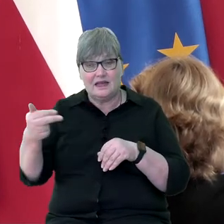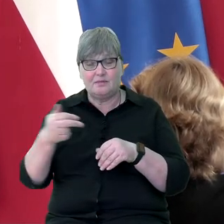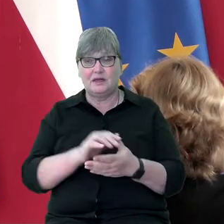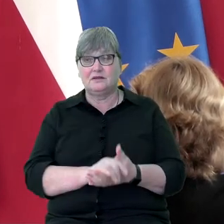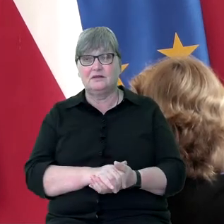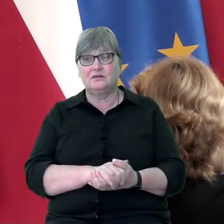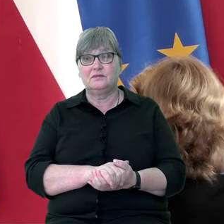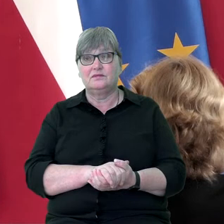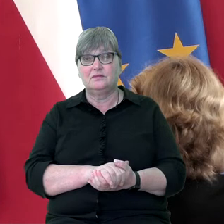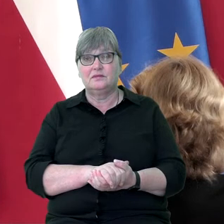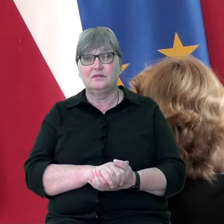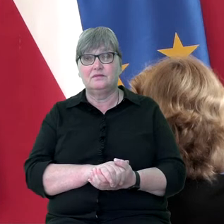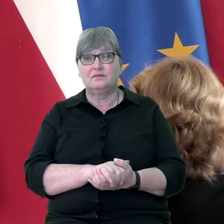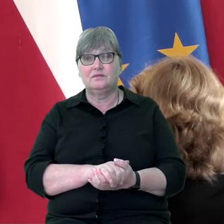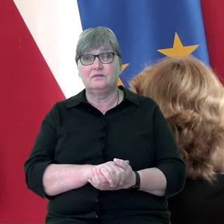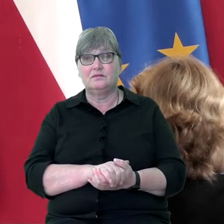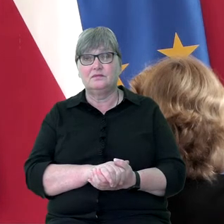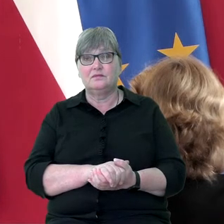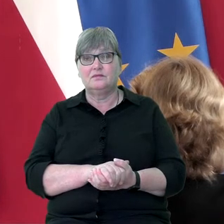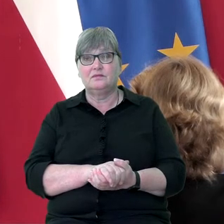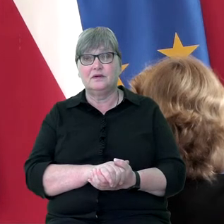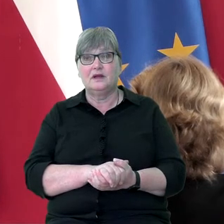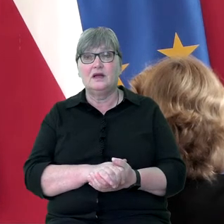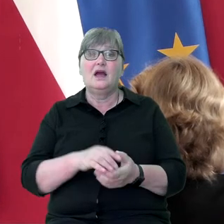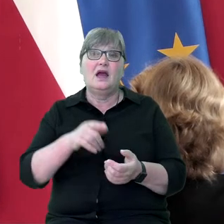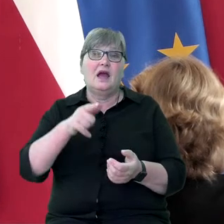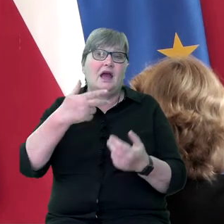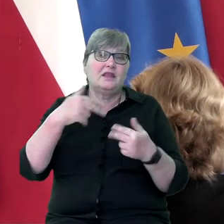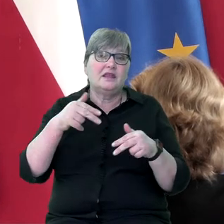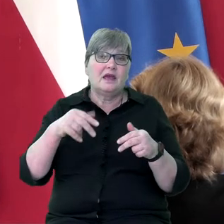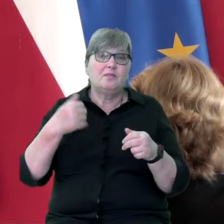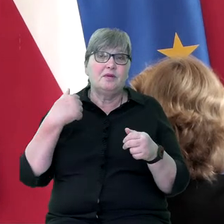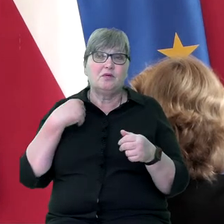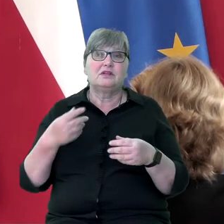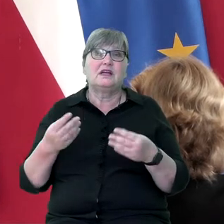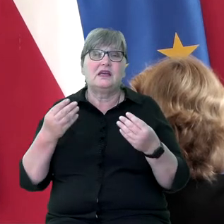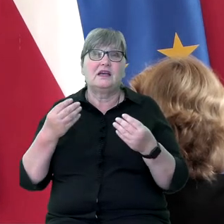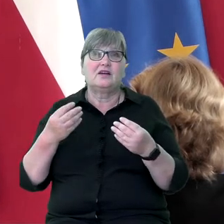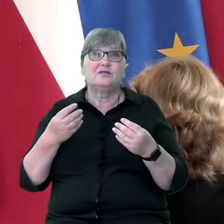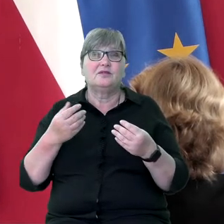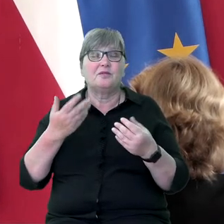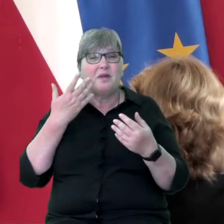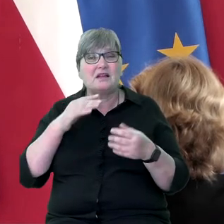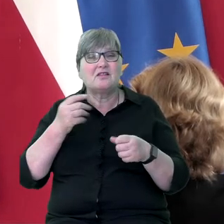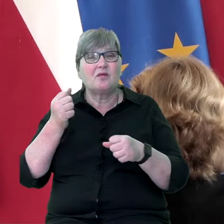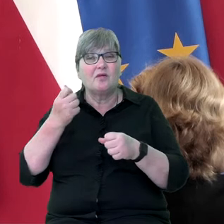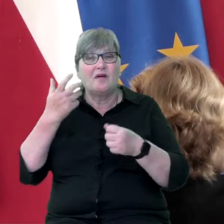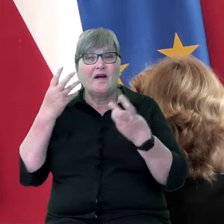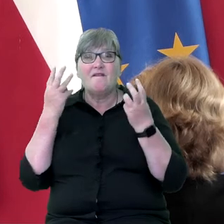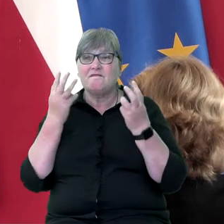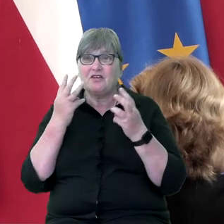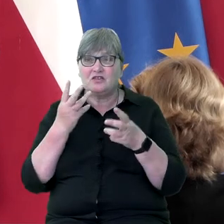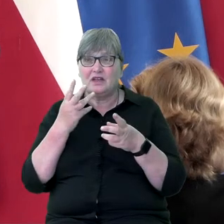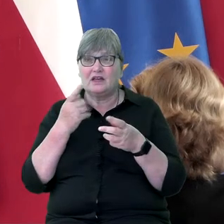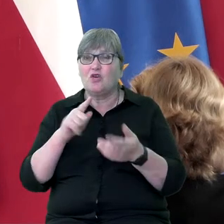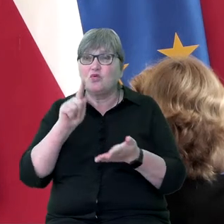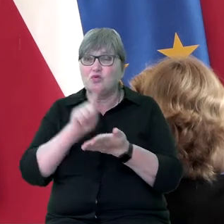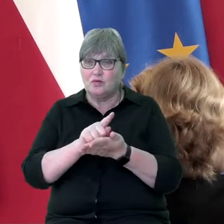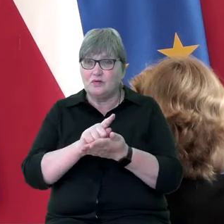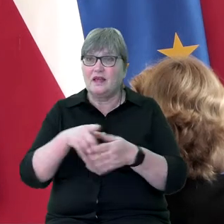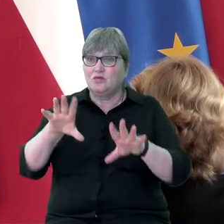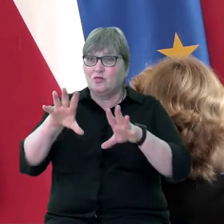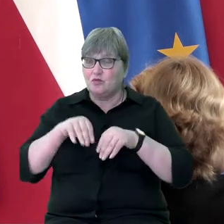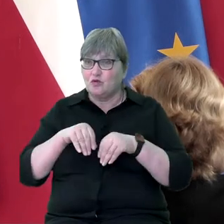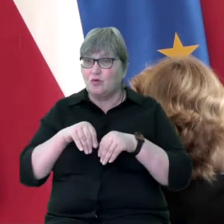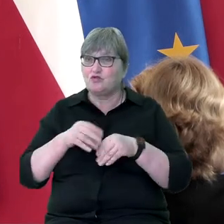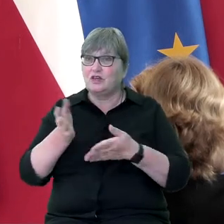prawdopodobnie jednak spektakularnego sukcesu przyłączenia do Polski ziem tak zwanych odzyskanych,